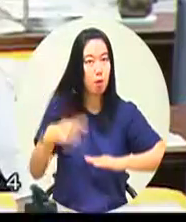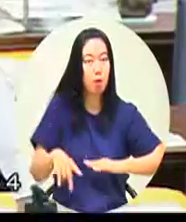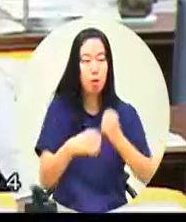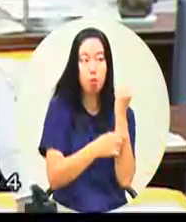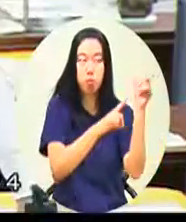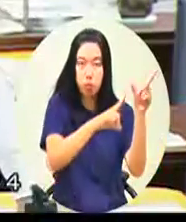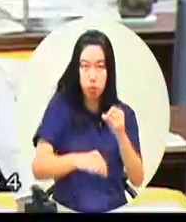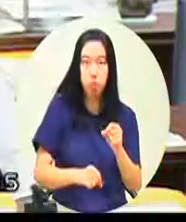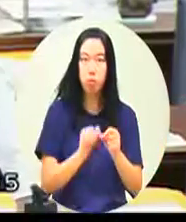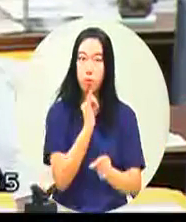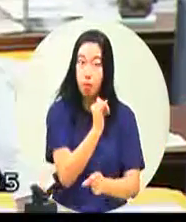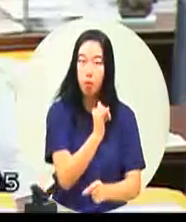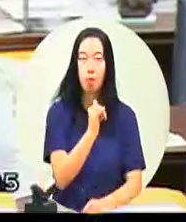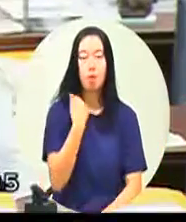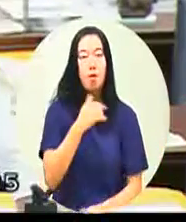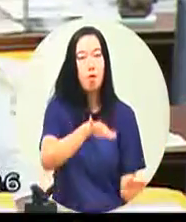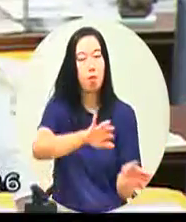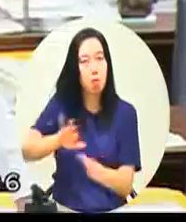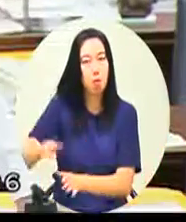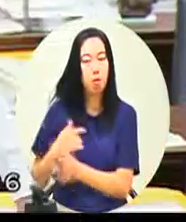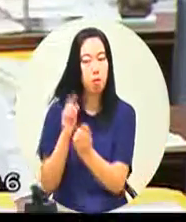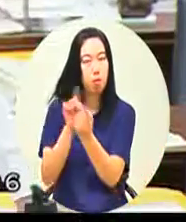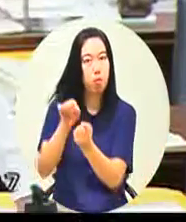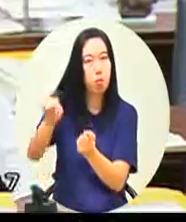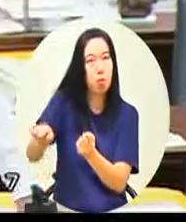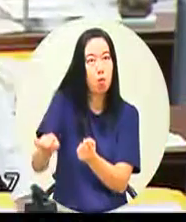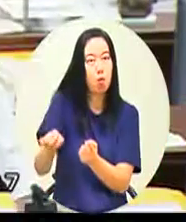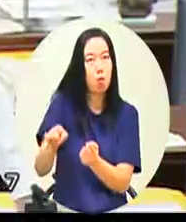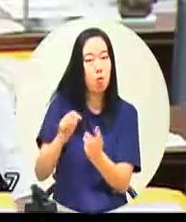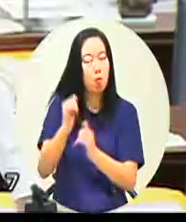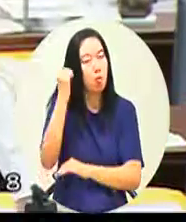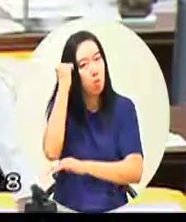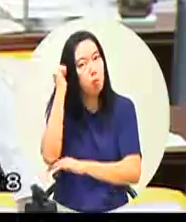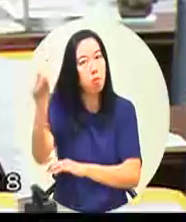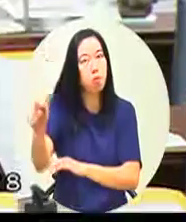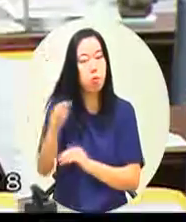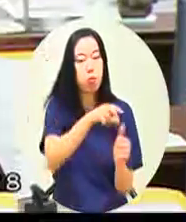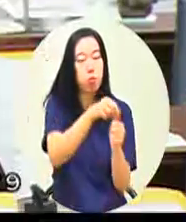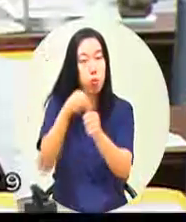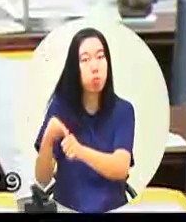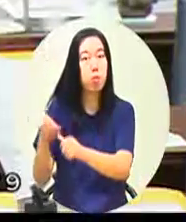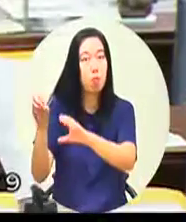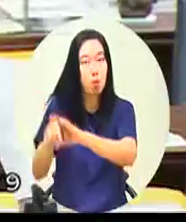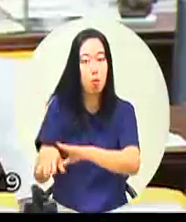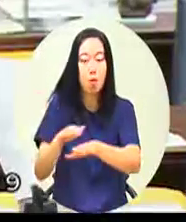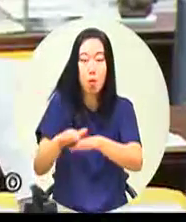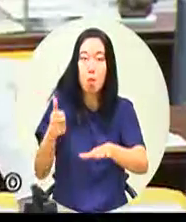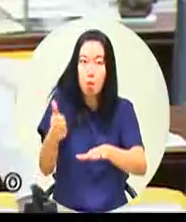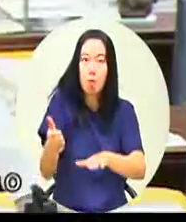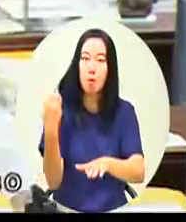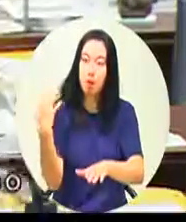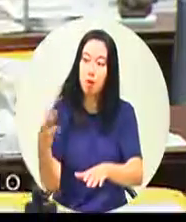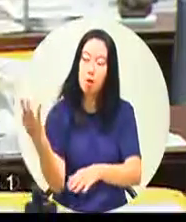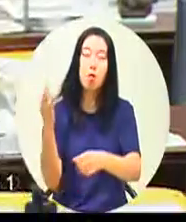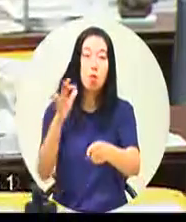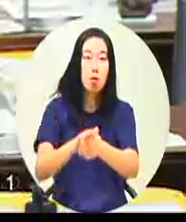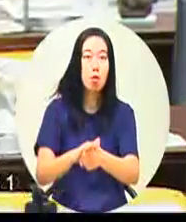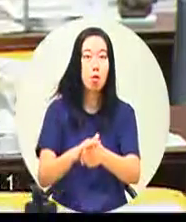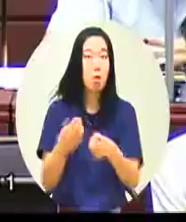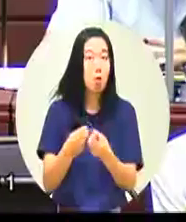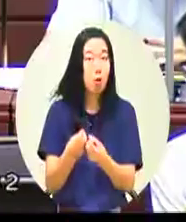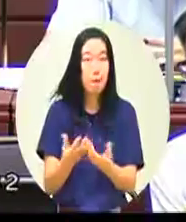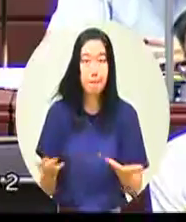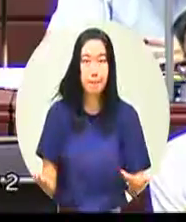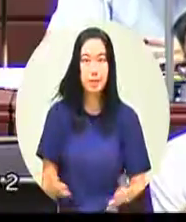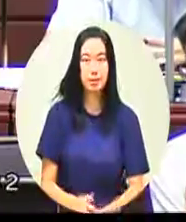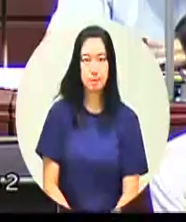得住脚以外，我们如何对这些居民做好安置跟补偿的方案来？请局长回答。 啊，请局长答好。 好，谢